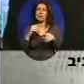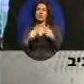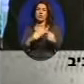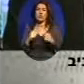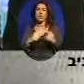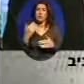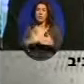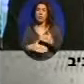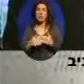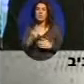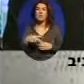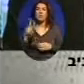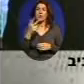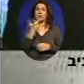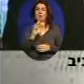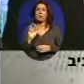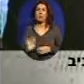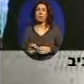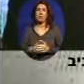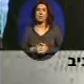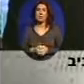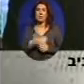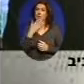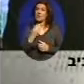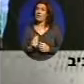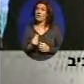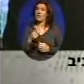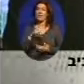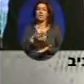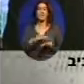האחרונות מעל 30%. יפה. בנקודה הזאת, הבאת לנו קצת...